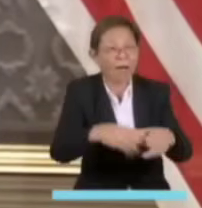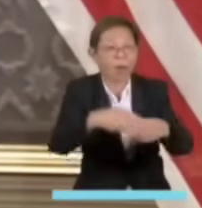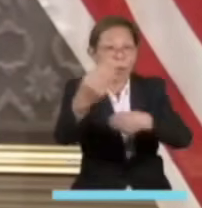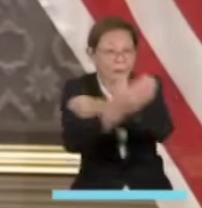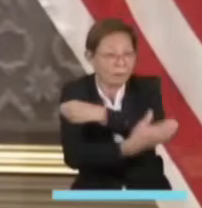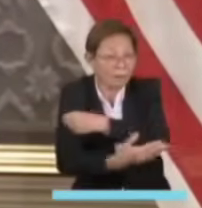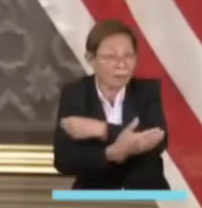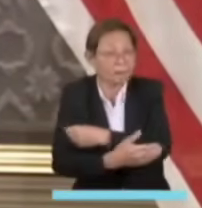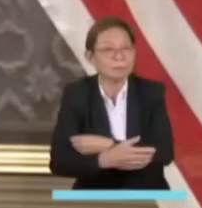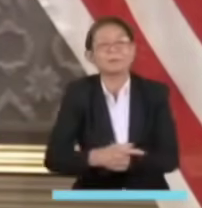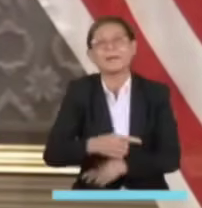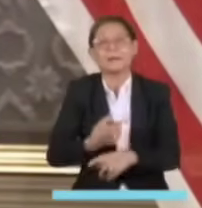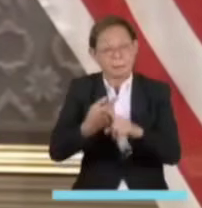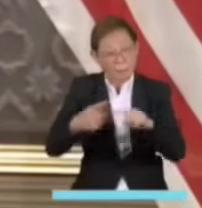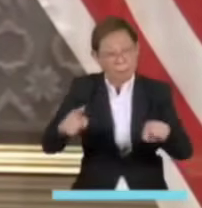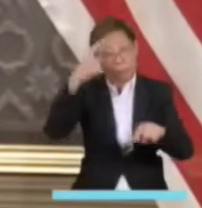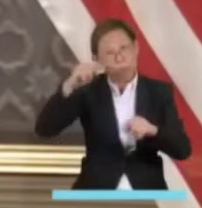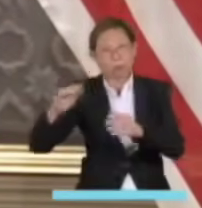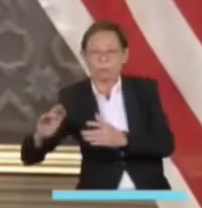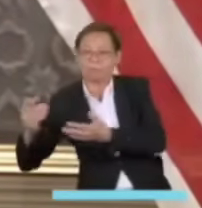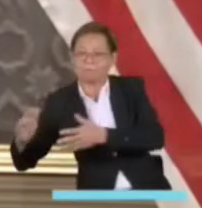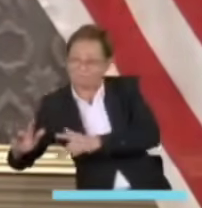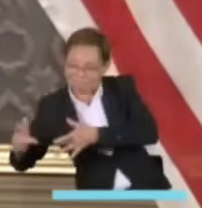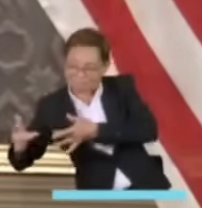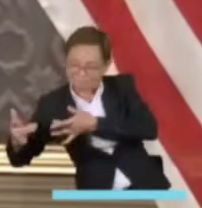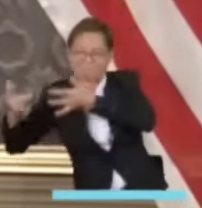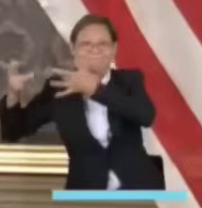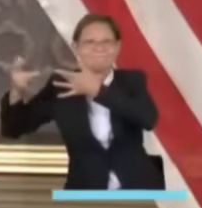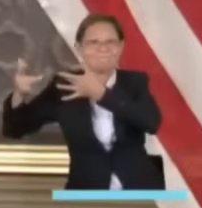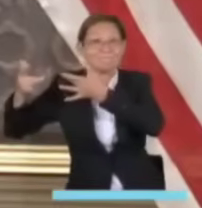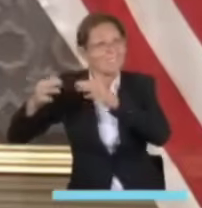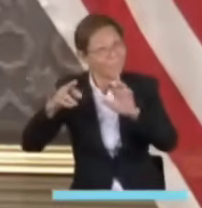Tetapi untuk meringankan beban pada rakyat,